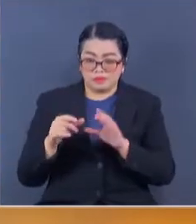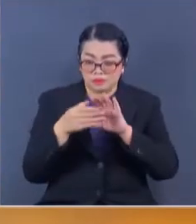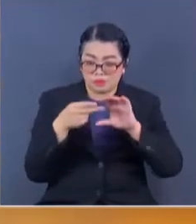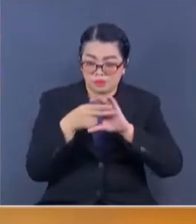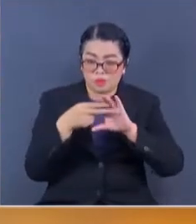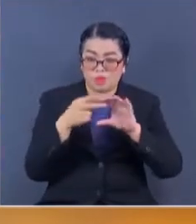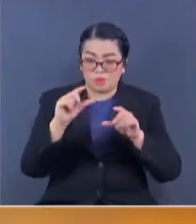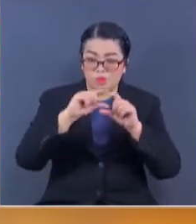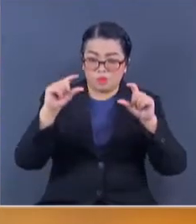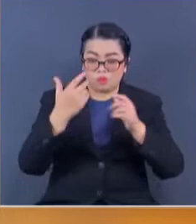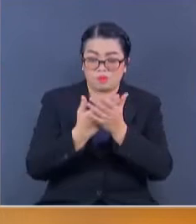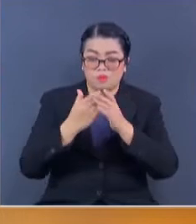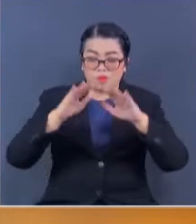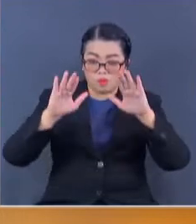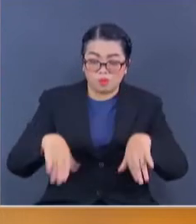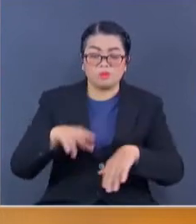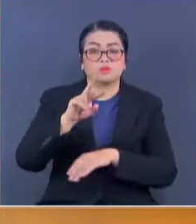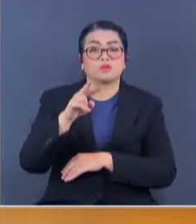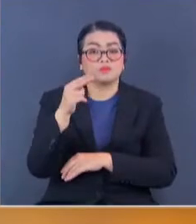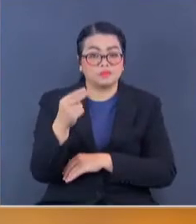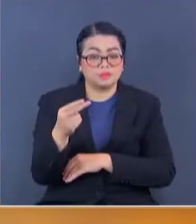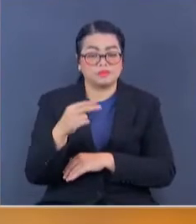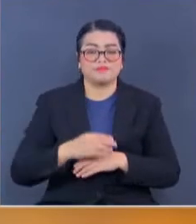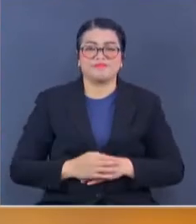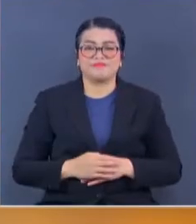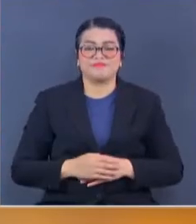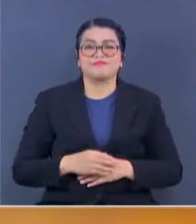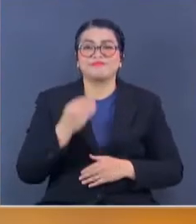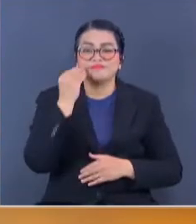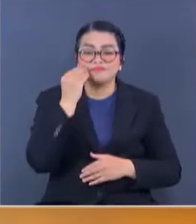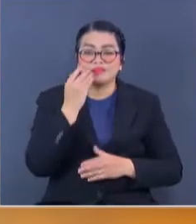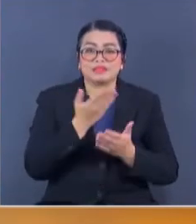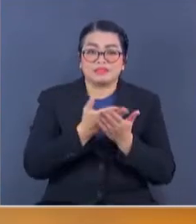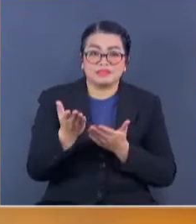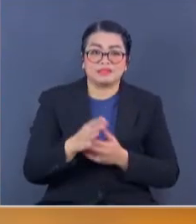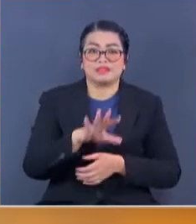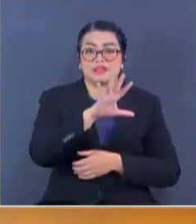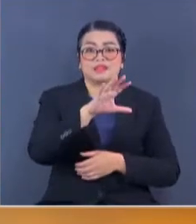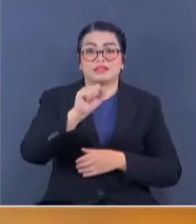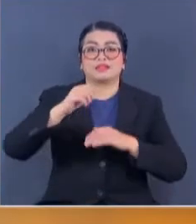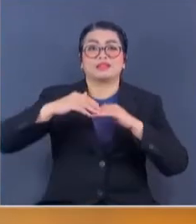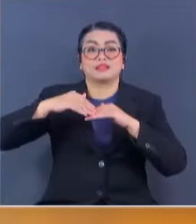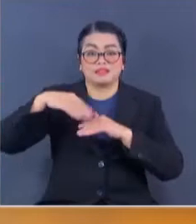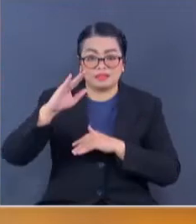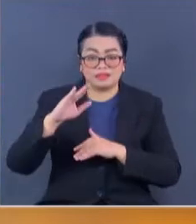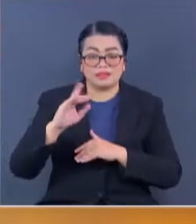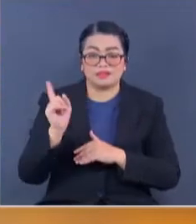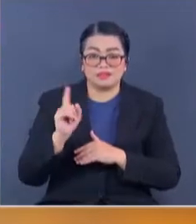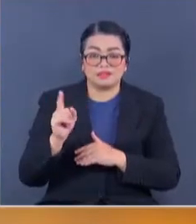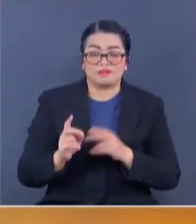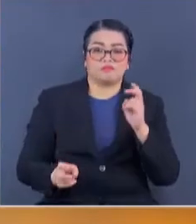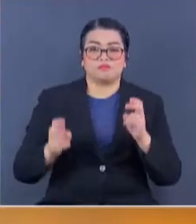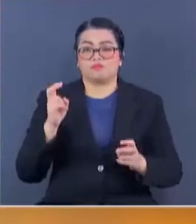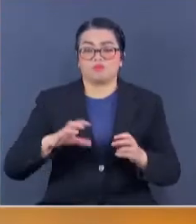มูลค่าสูงสุด 20,000 บาทเช่นกันและพิเศษสุดครับเมื่อซื้อที่อยู่อาศัยมูลค่า 500,000 บาทขึ้นไปยังได้รับหุ่นย